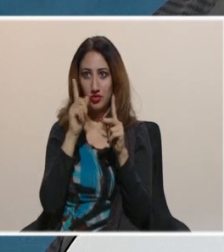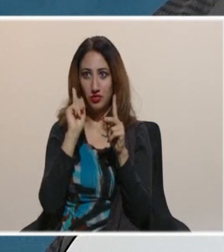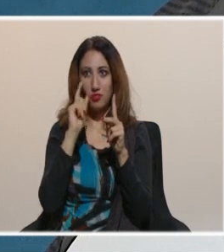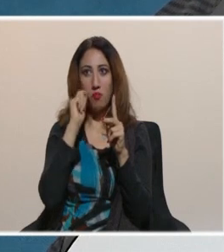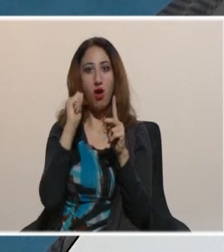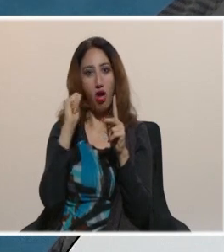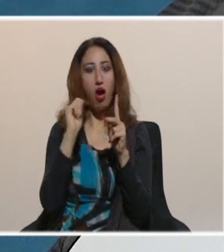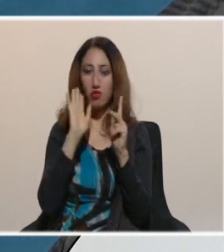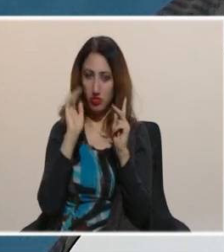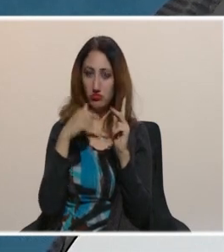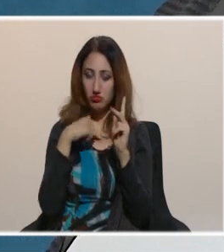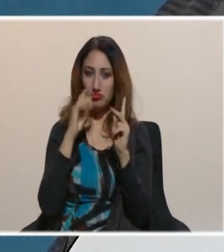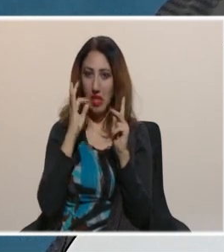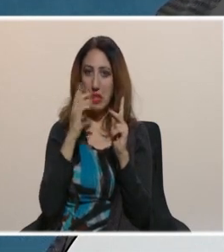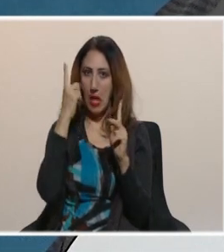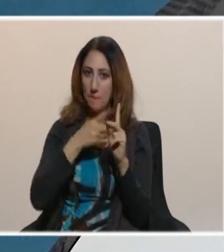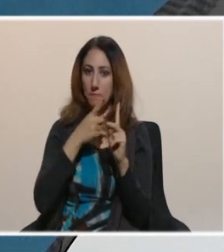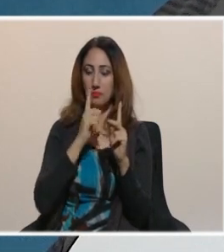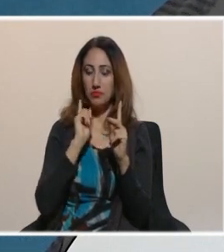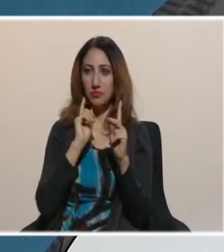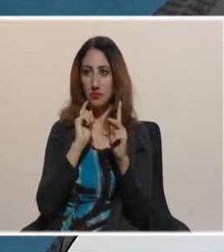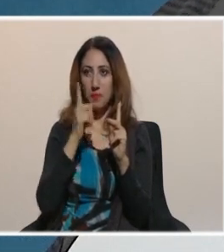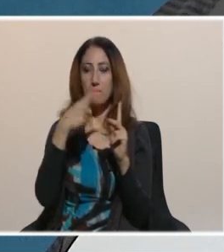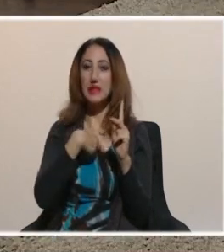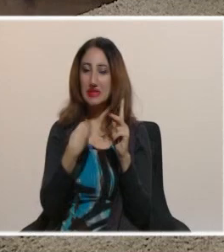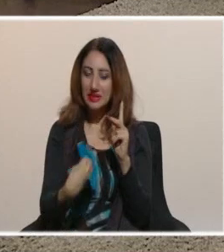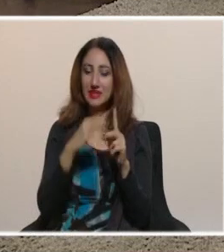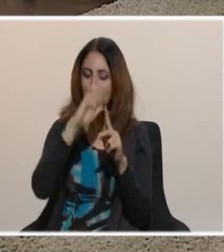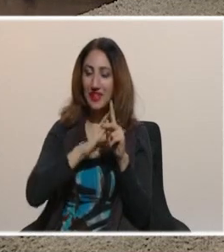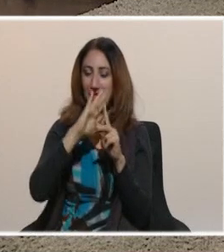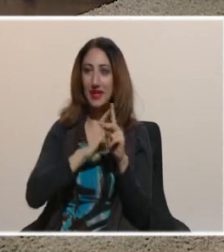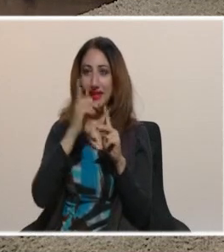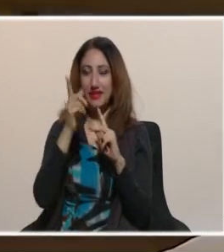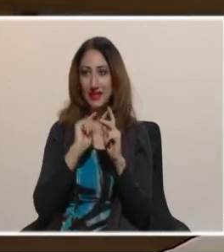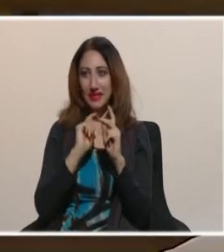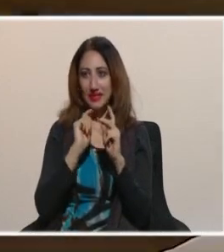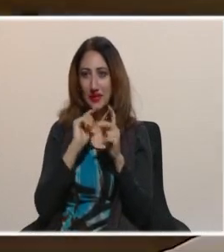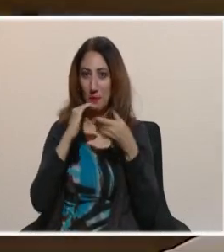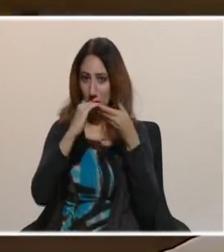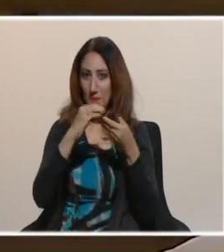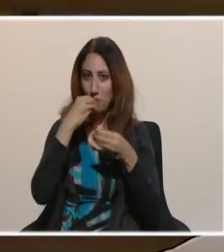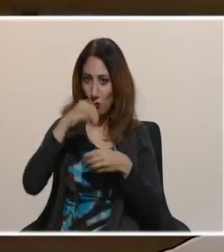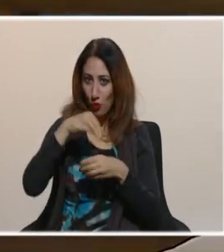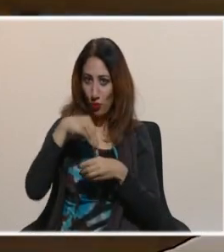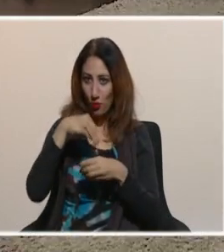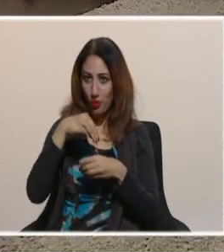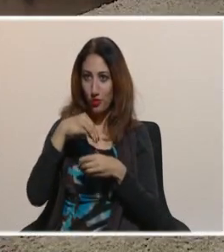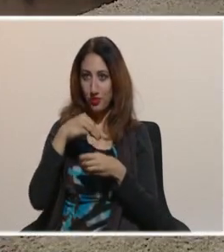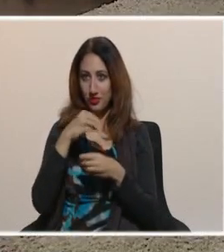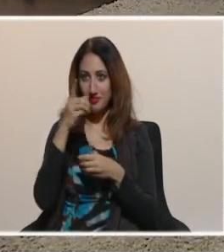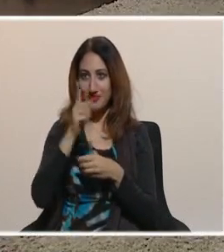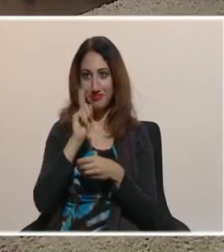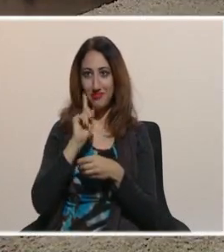الراجل راجل والست ست. لا بس إحنا إيه؟ أه والله بجد. تساعدها في البيت مثلا، تطبخ معاها؟ لا ما بيعرفش يعمل